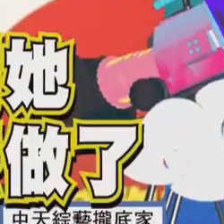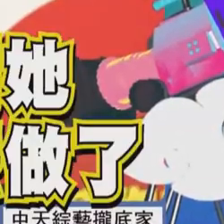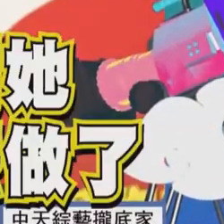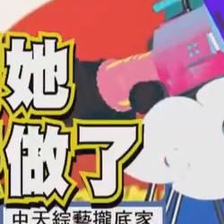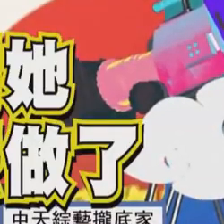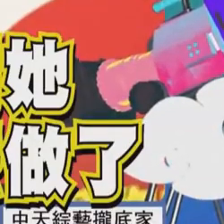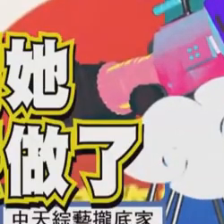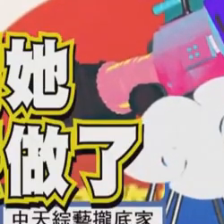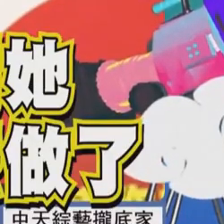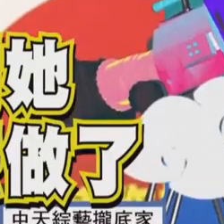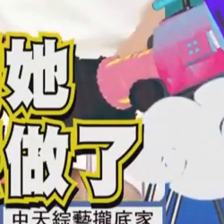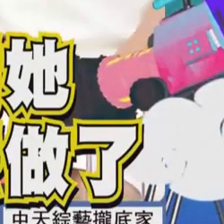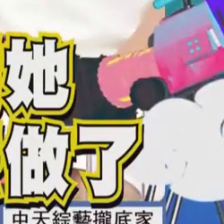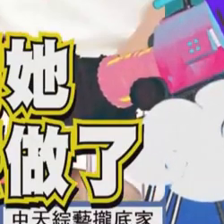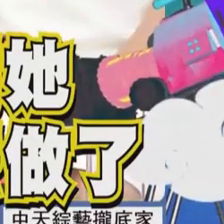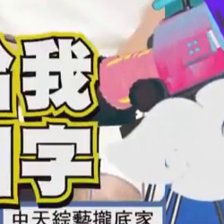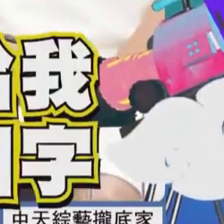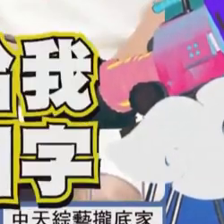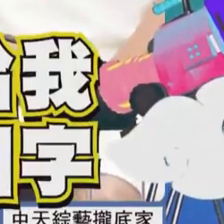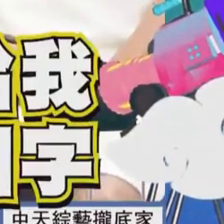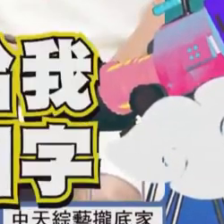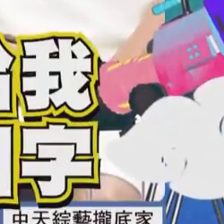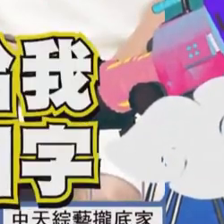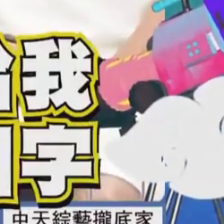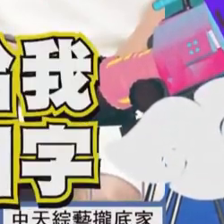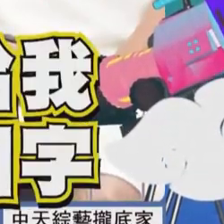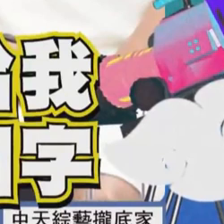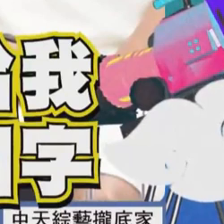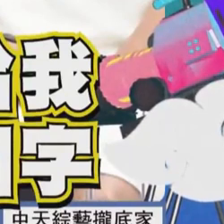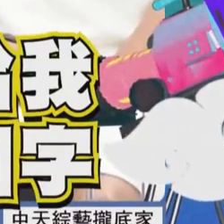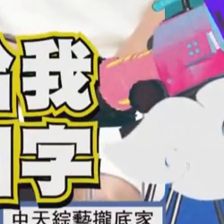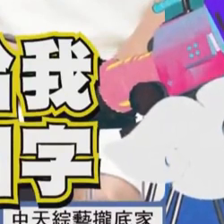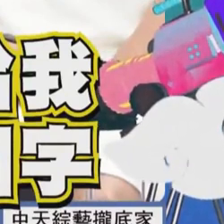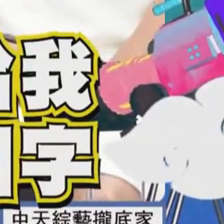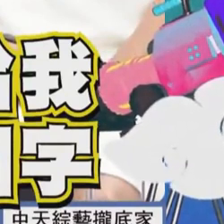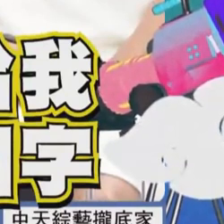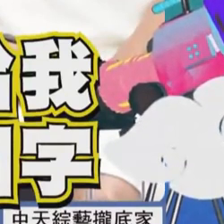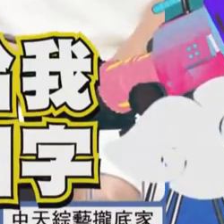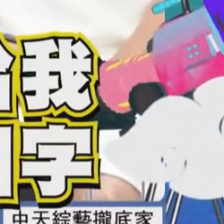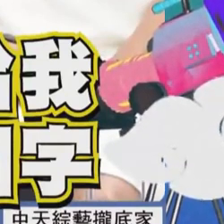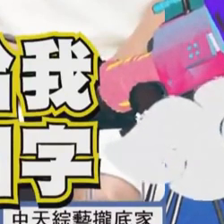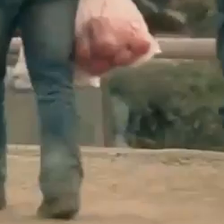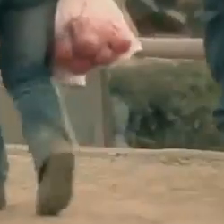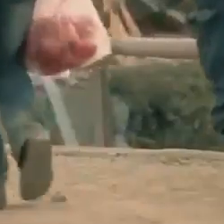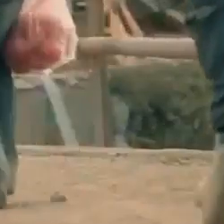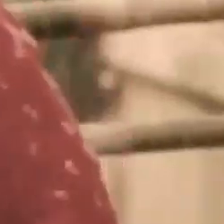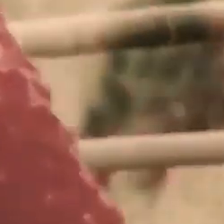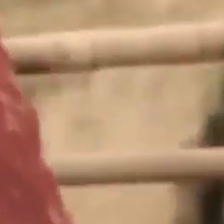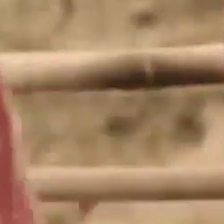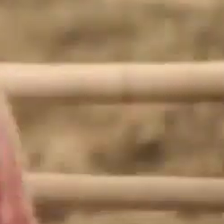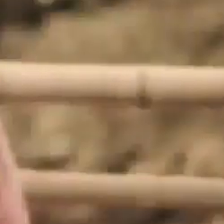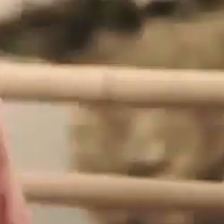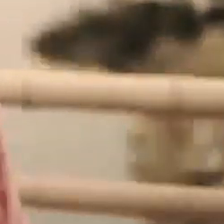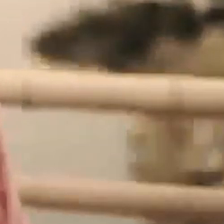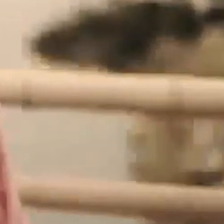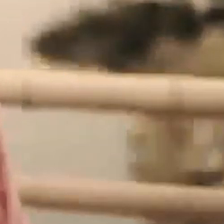有问他为什么我这么做了，他还要嫁给我。他只说 是出力